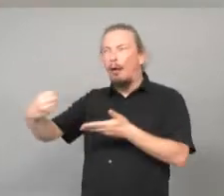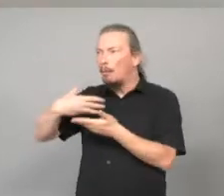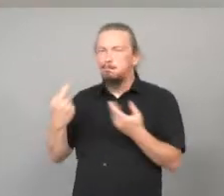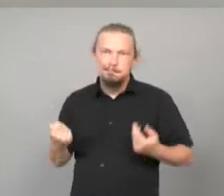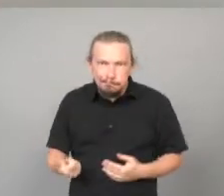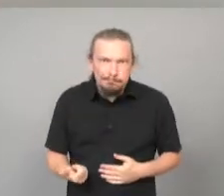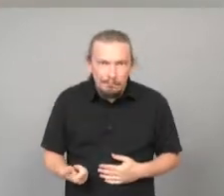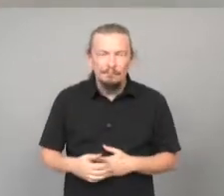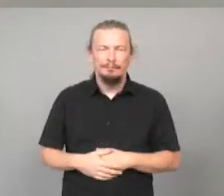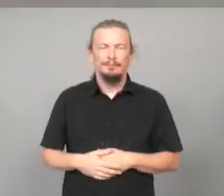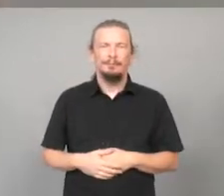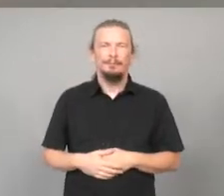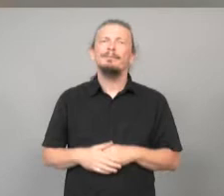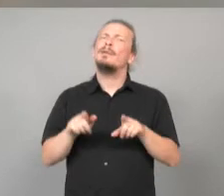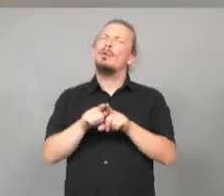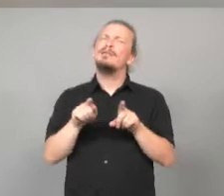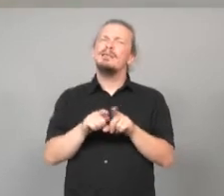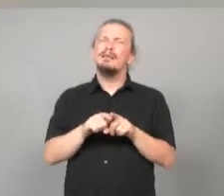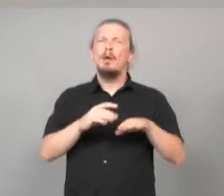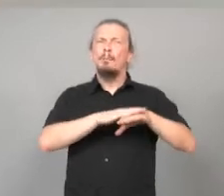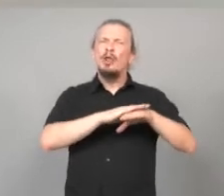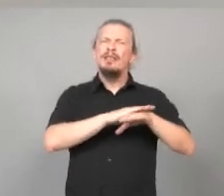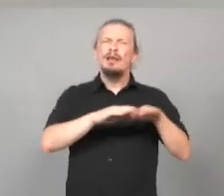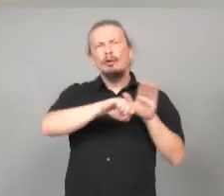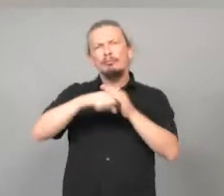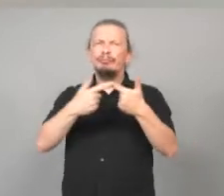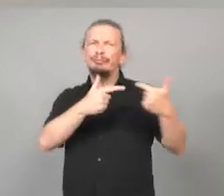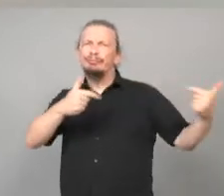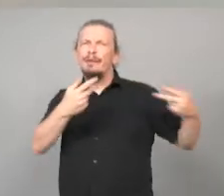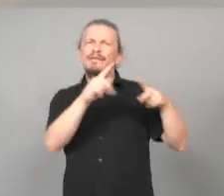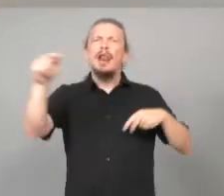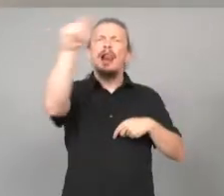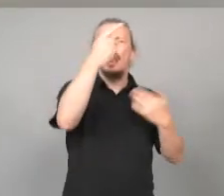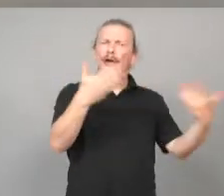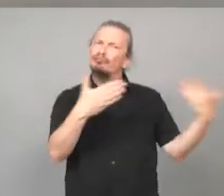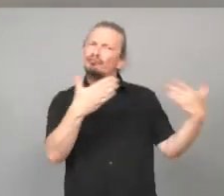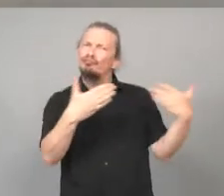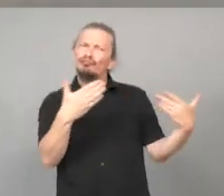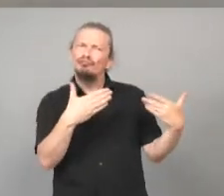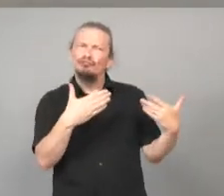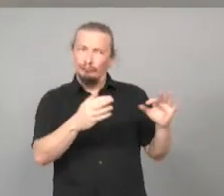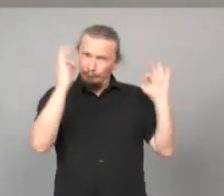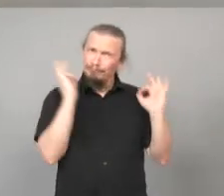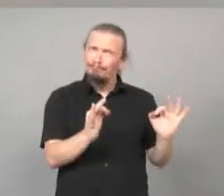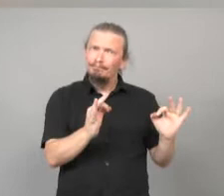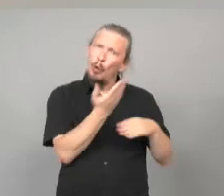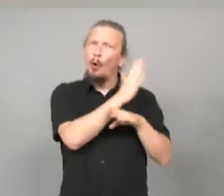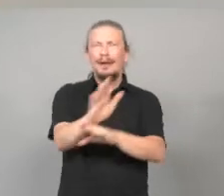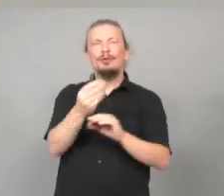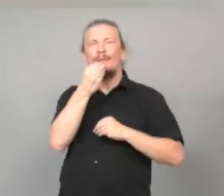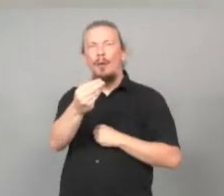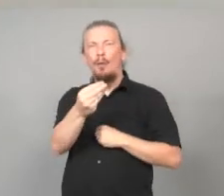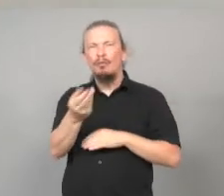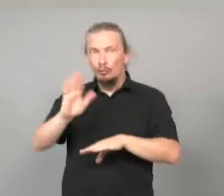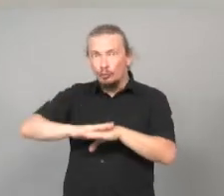une juste représentativité des tendances politiques des communes sans plus d'informations sur la désignation de leurs représentants